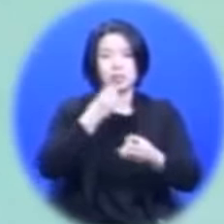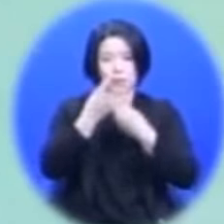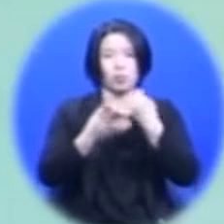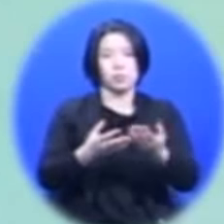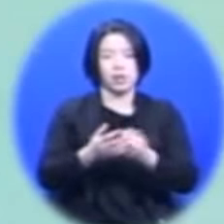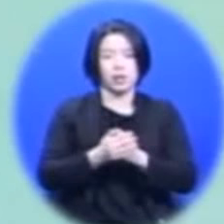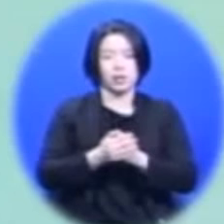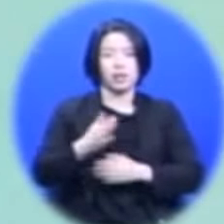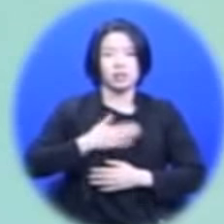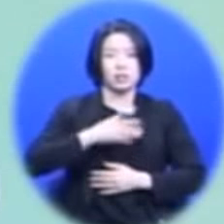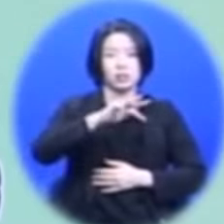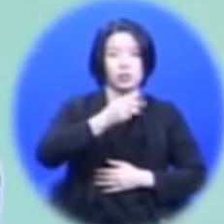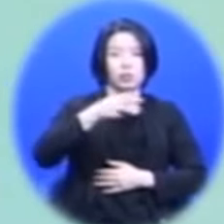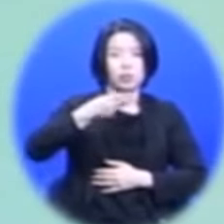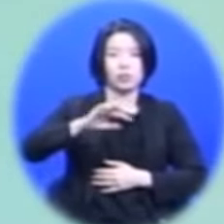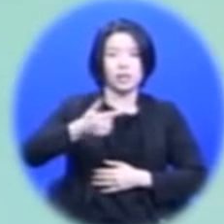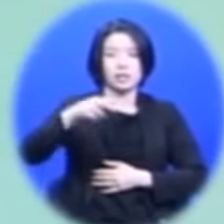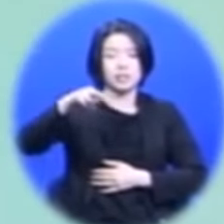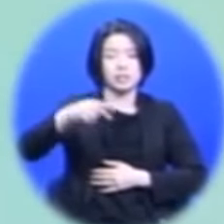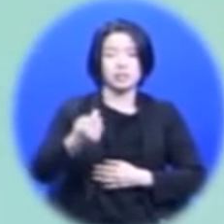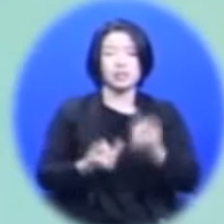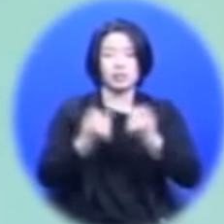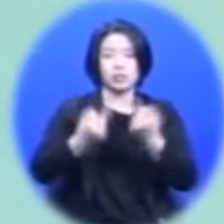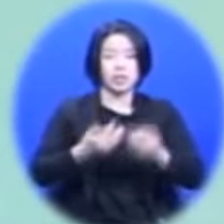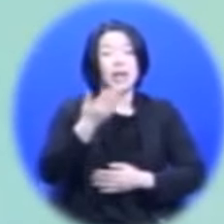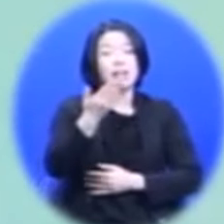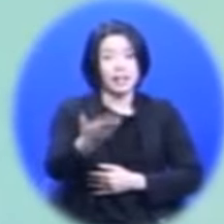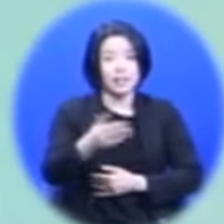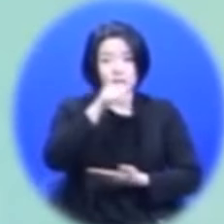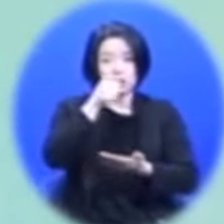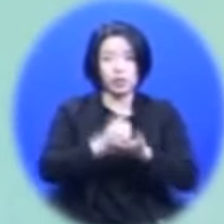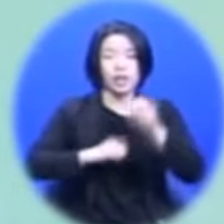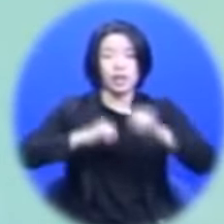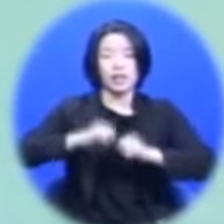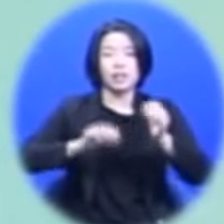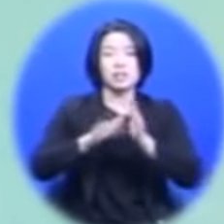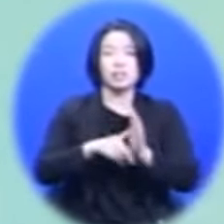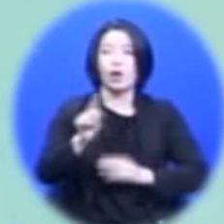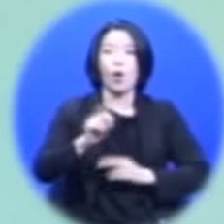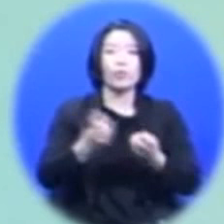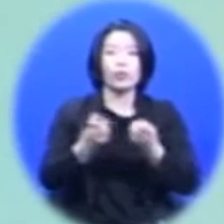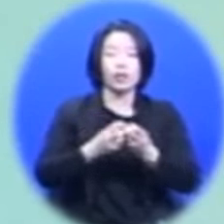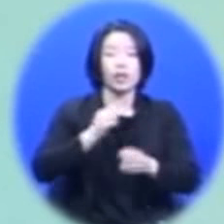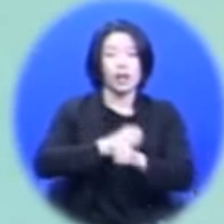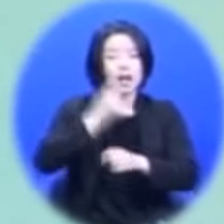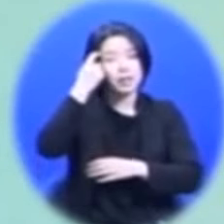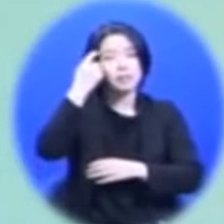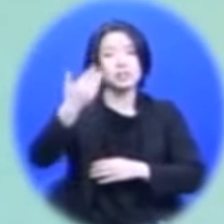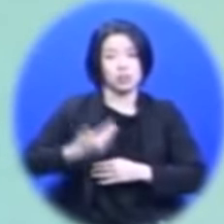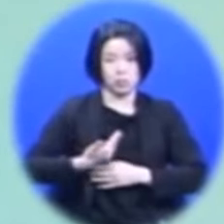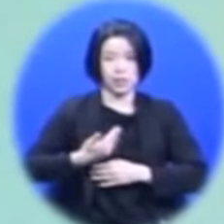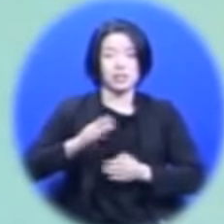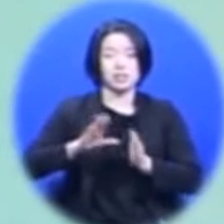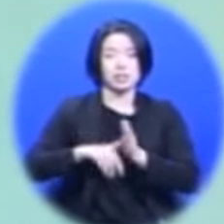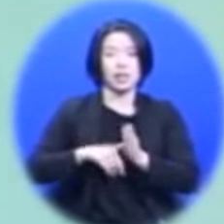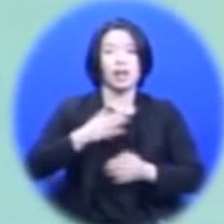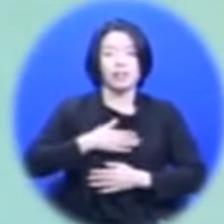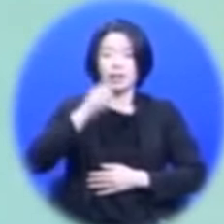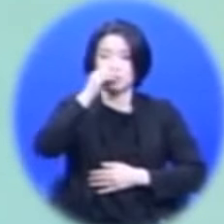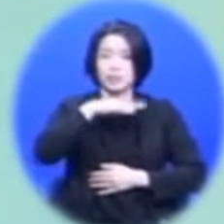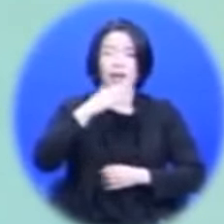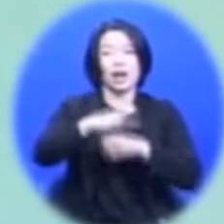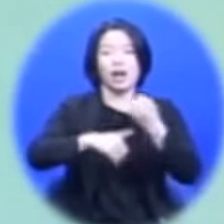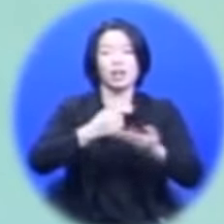저는 로렌스 형제가 오래전에 당신은 죄를 지었을 때 어떻게 하느냐 질문을 받았을 때 나는 그저